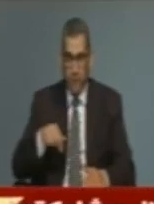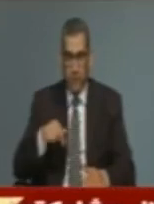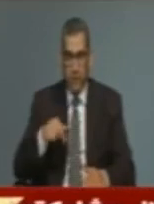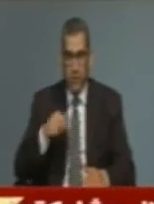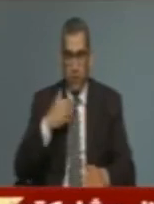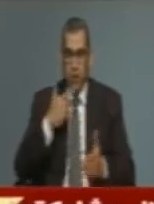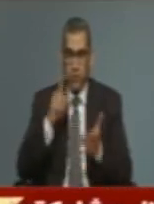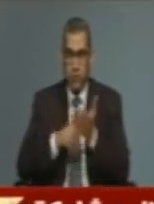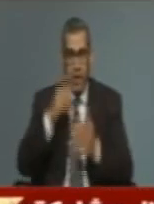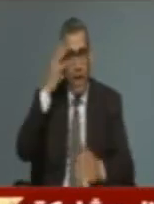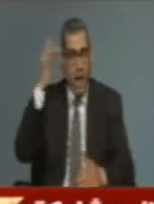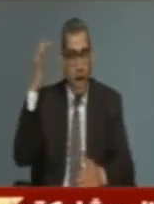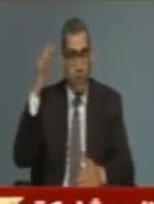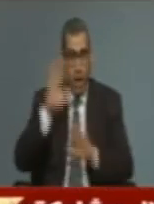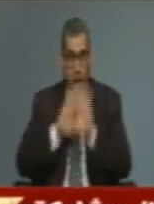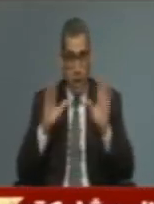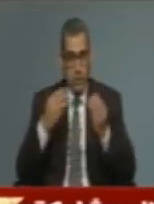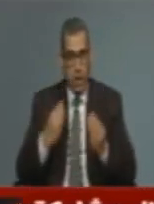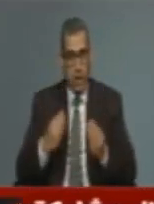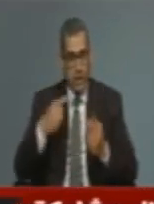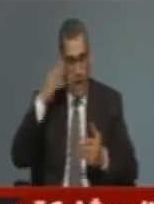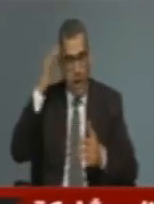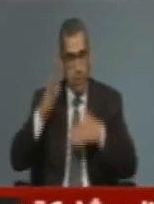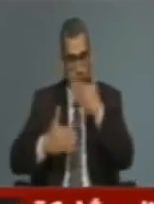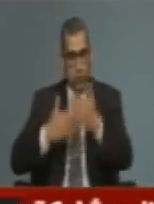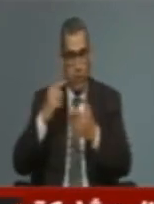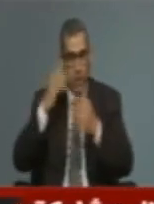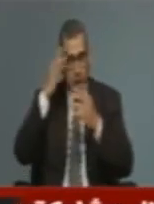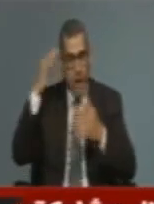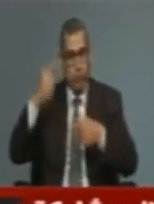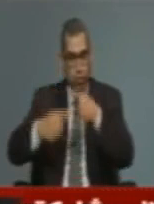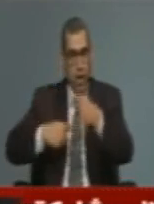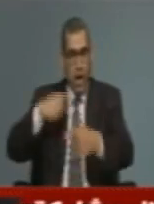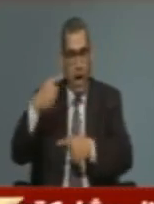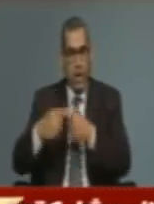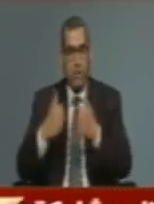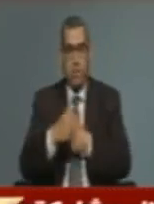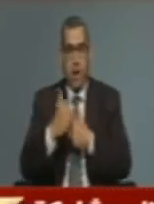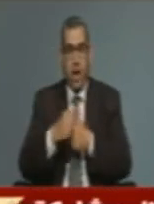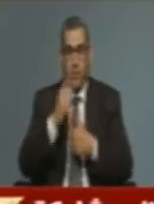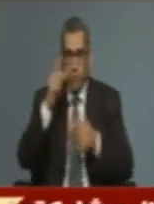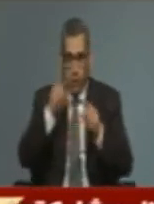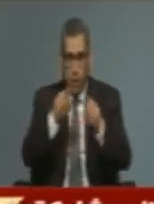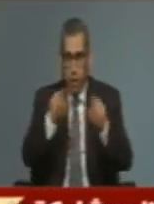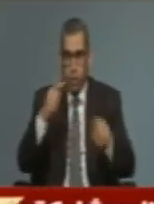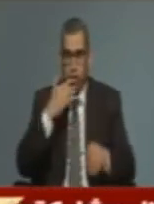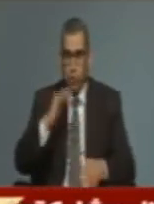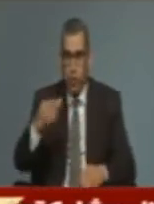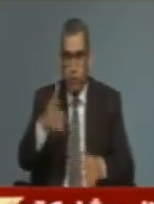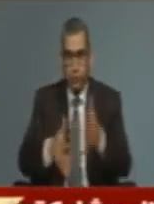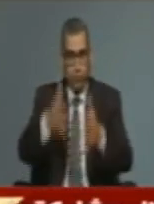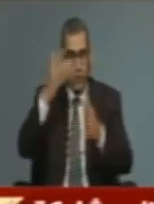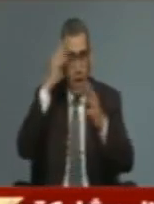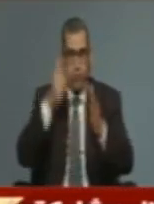خلص؟ لا لسه الحلم لسه ايه مخلص بيكوا ان شاء الله، وان انا اشوفكوا